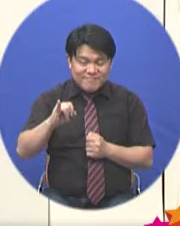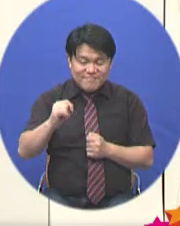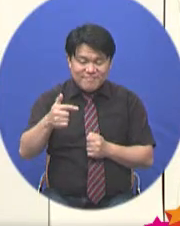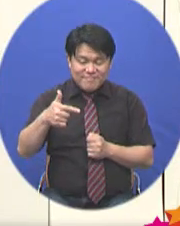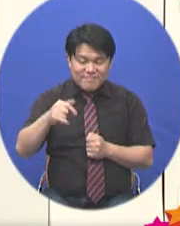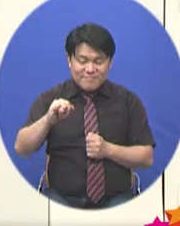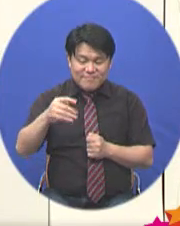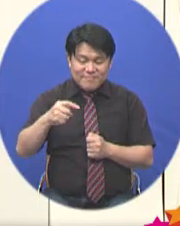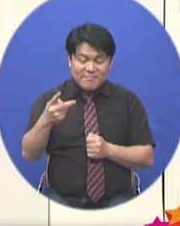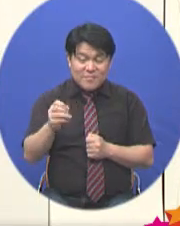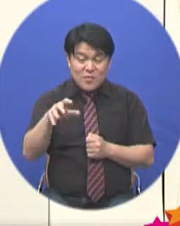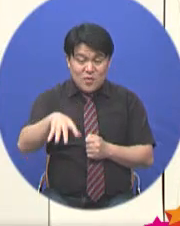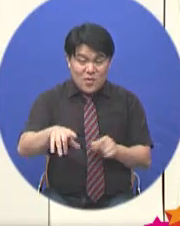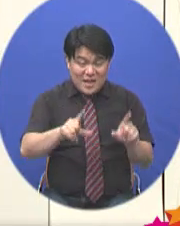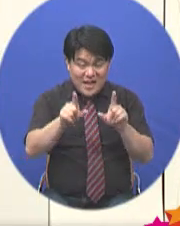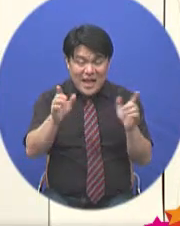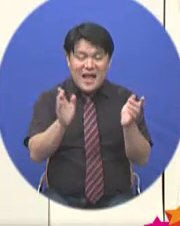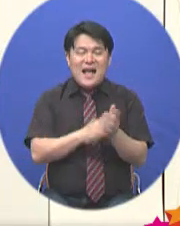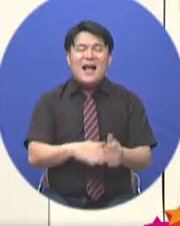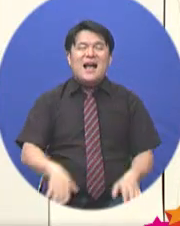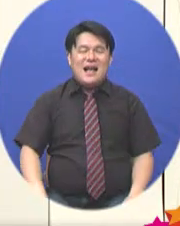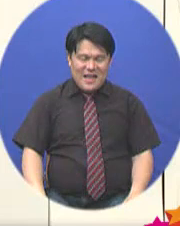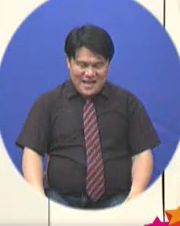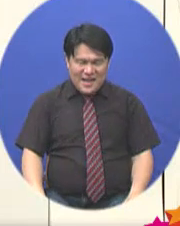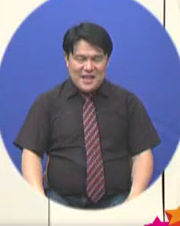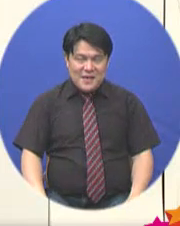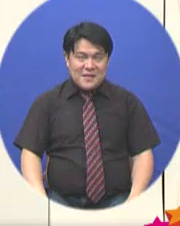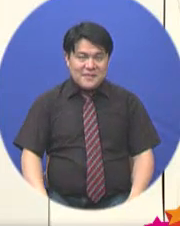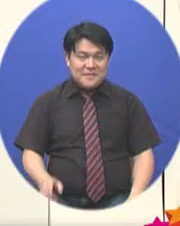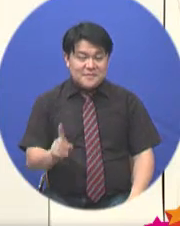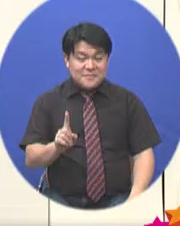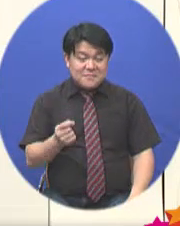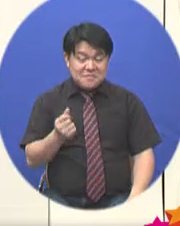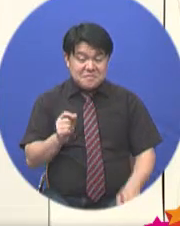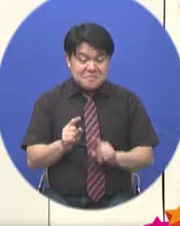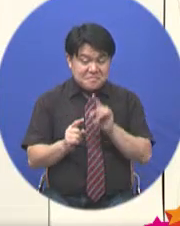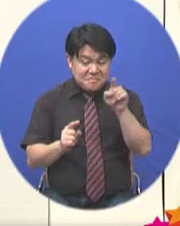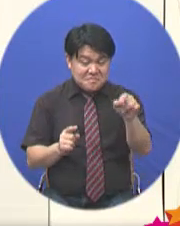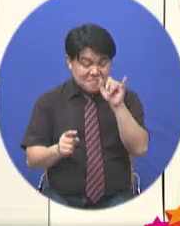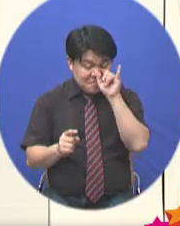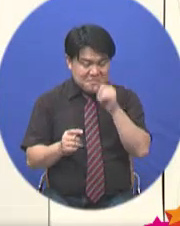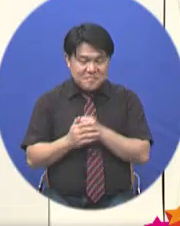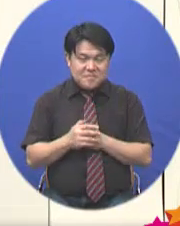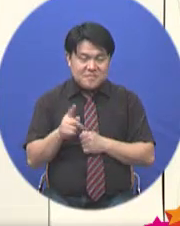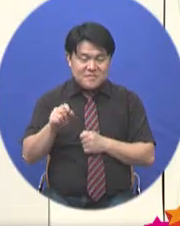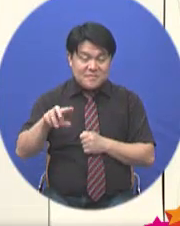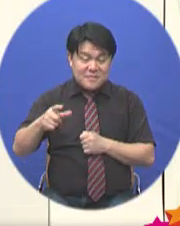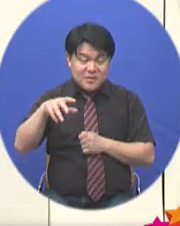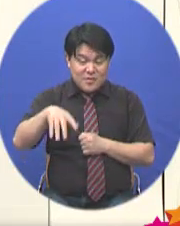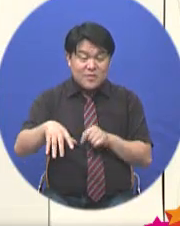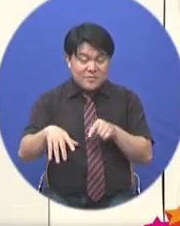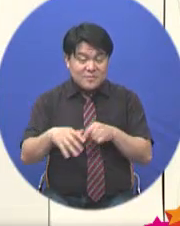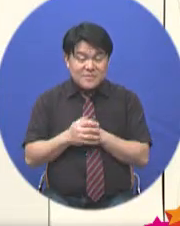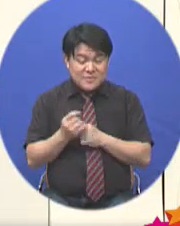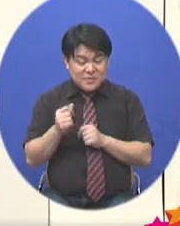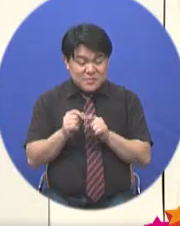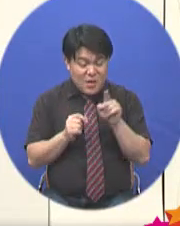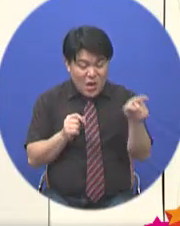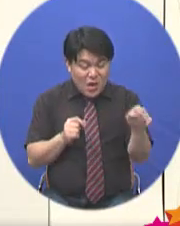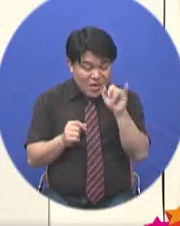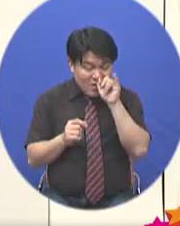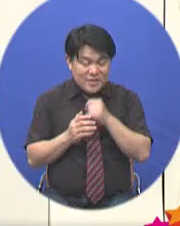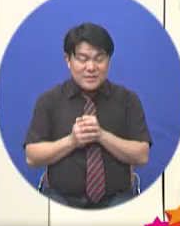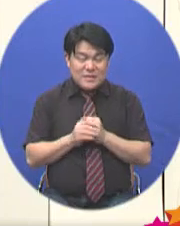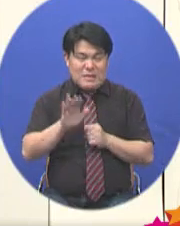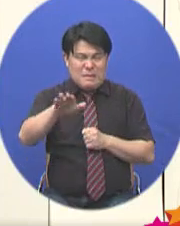신길동입니다. 신길동. 네네. 네, 좀 여기서 있긴 우린 여긴 당산동이니까. 예, 근데